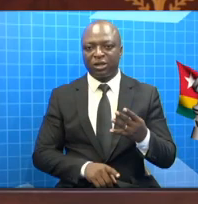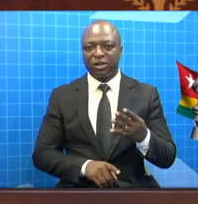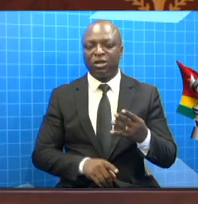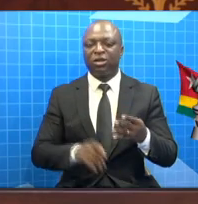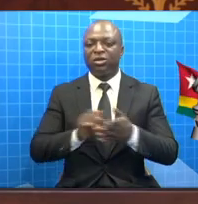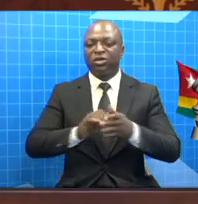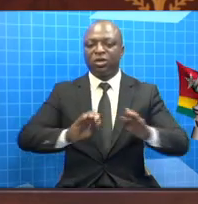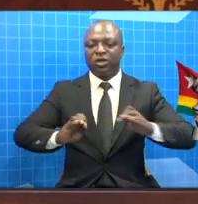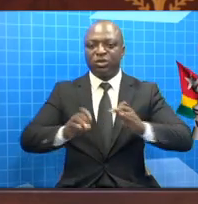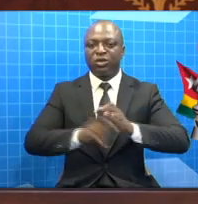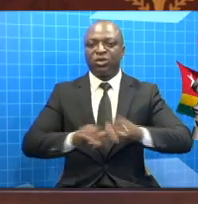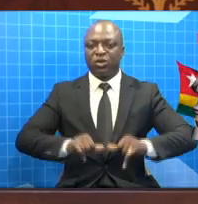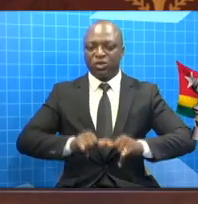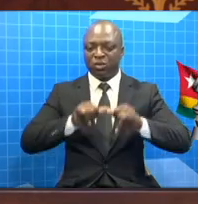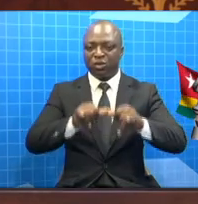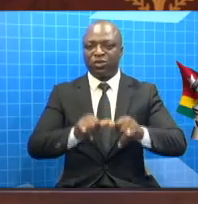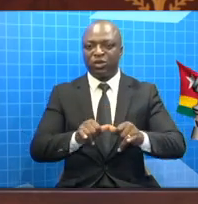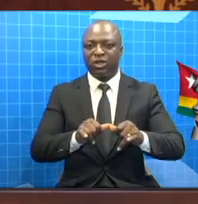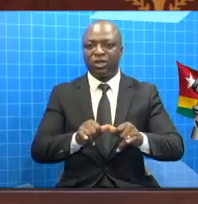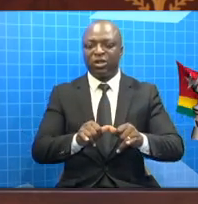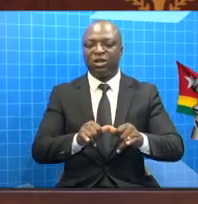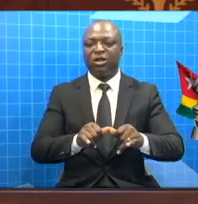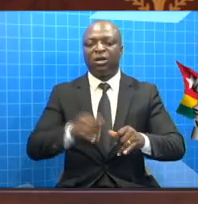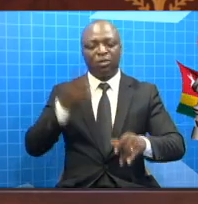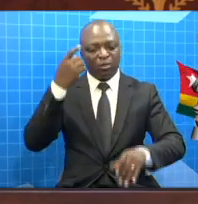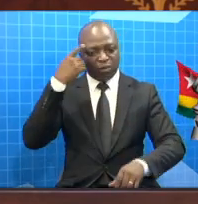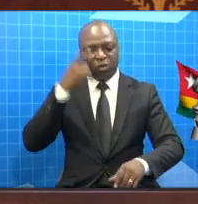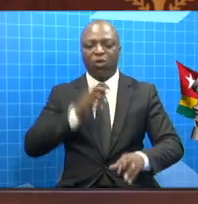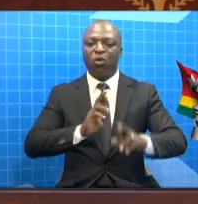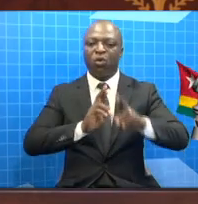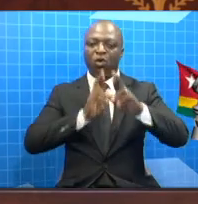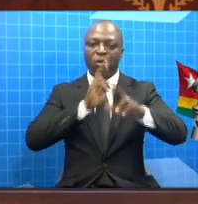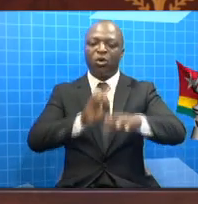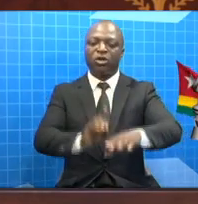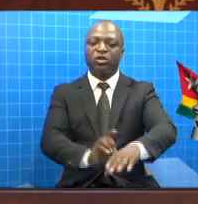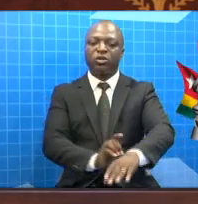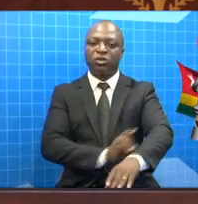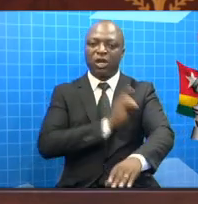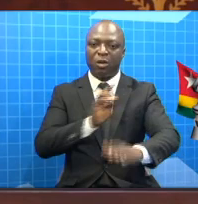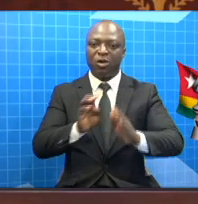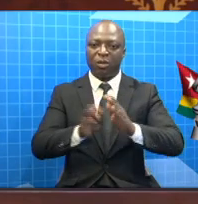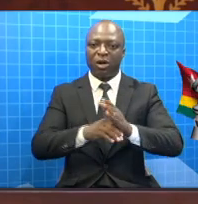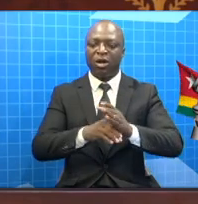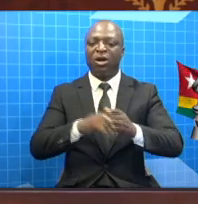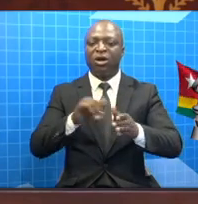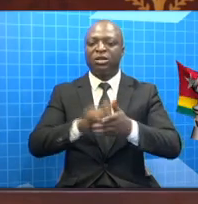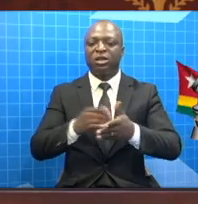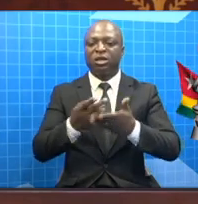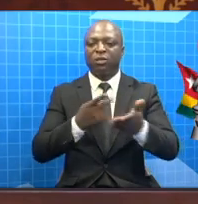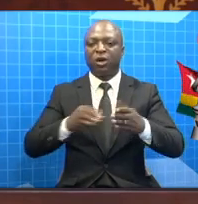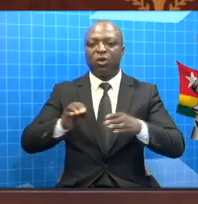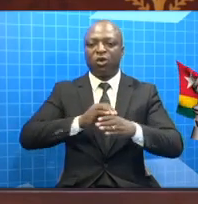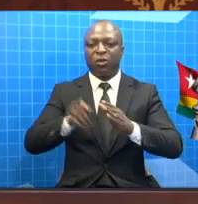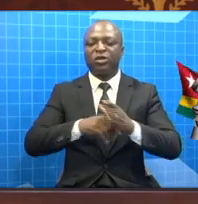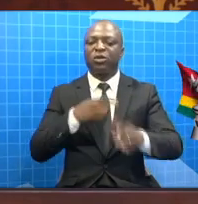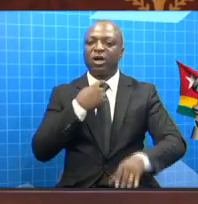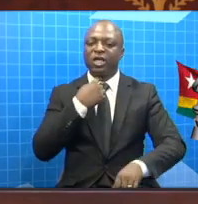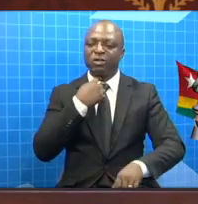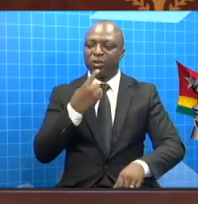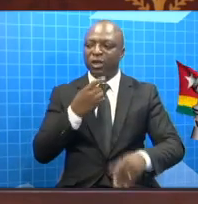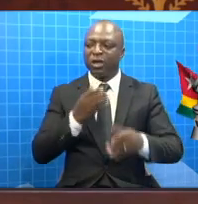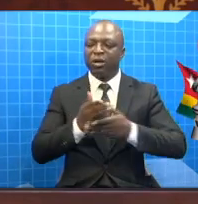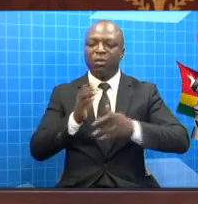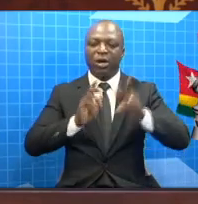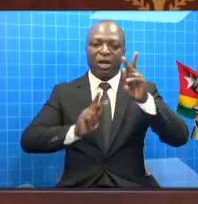Son exécution se poursuit afin de répondre durablement aux préoccupations exprimées par